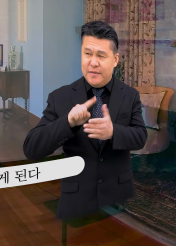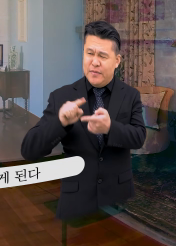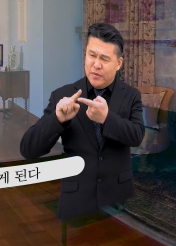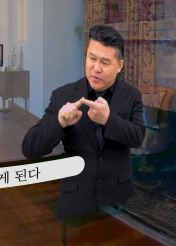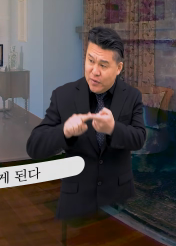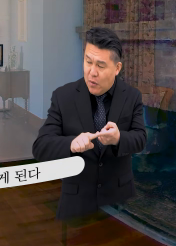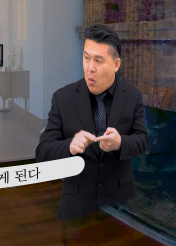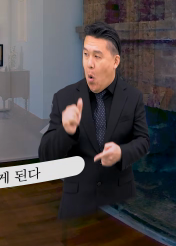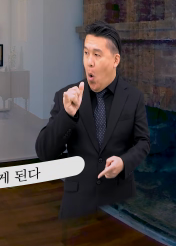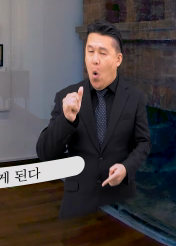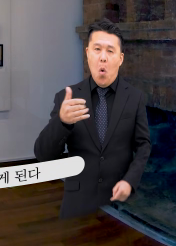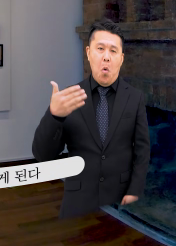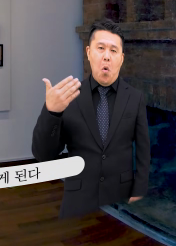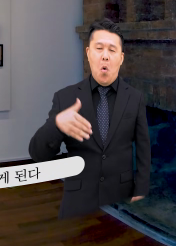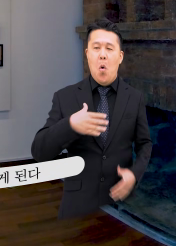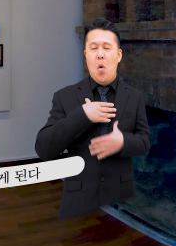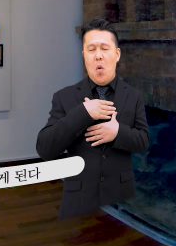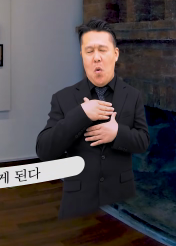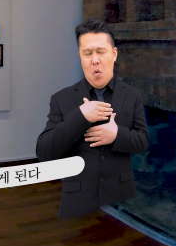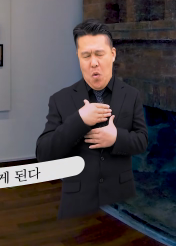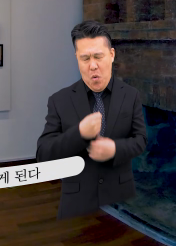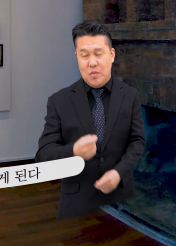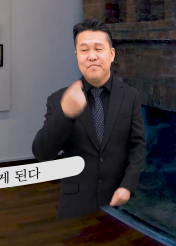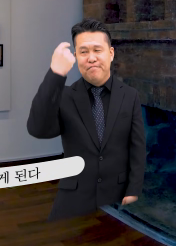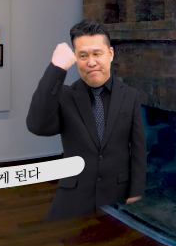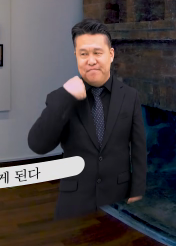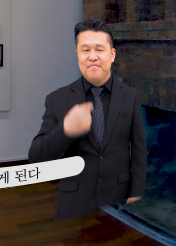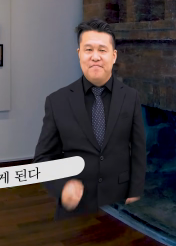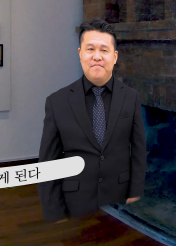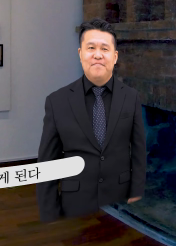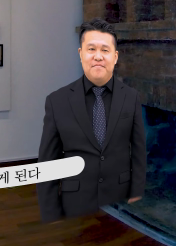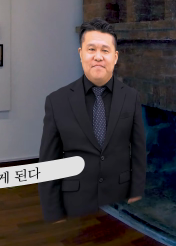파도처럼 부서지지 않았음에 안도감을 느끼게 된다.